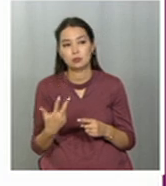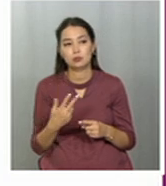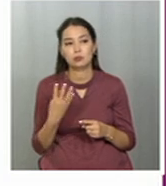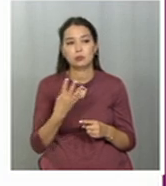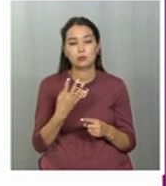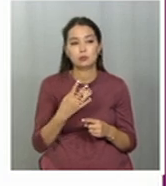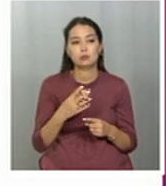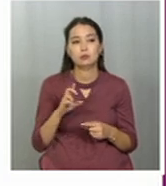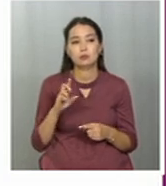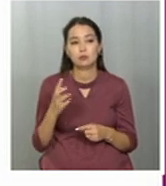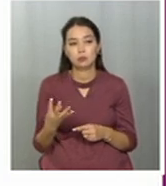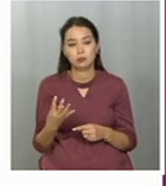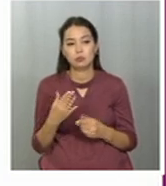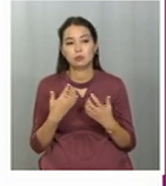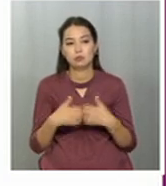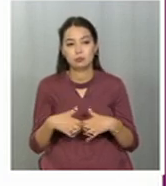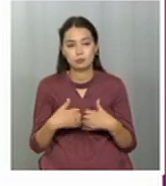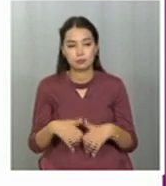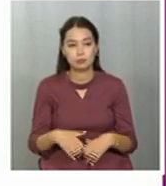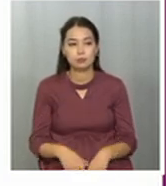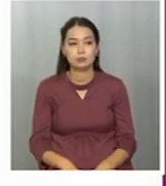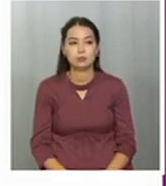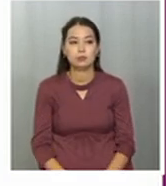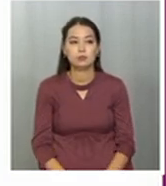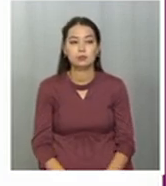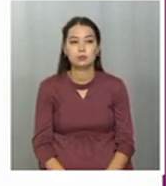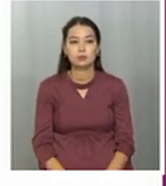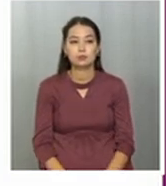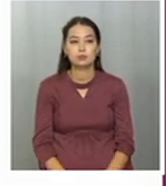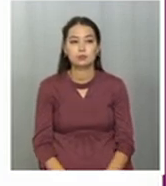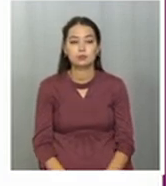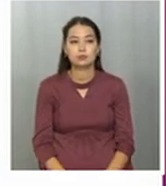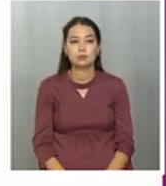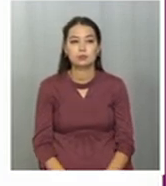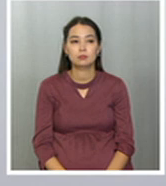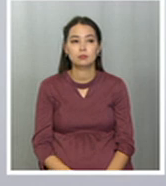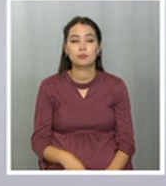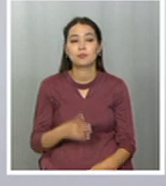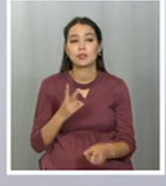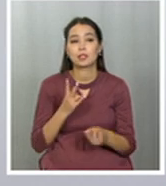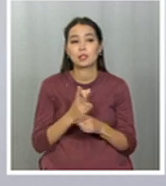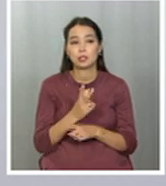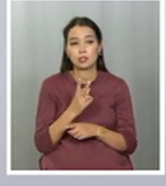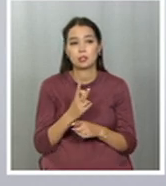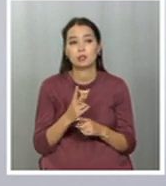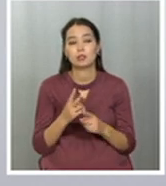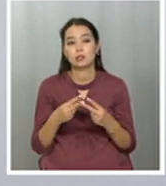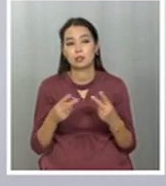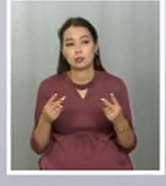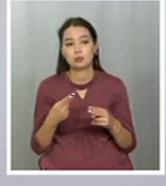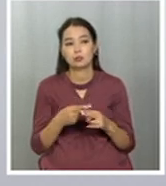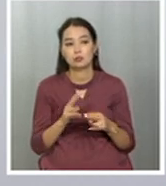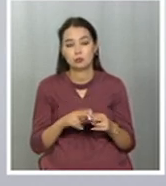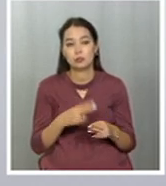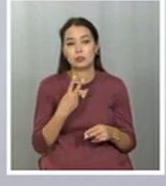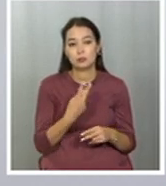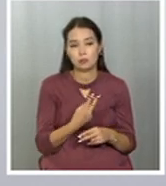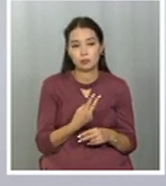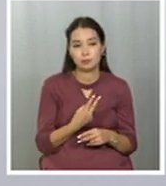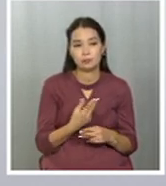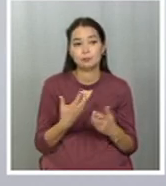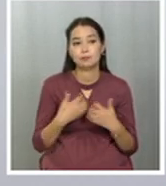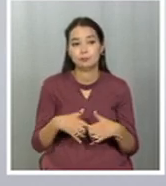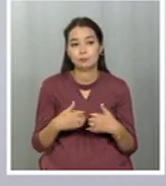деп өзіміз есептейік. Ал еселігі 2-ге тең. Онда келесі теңдеуді